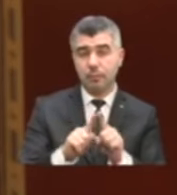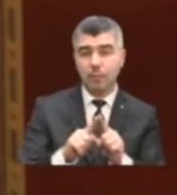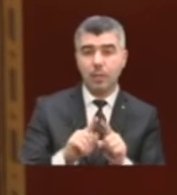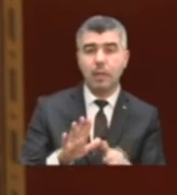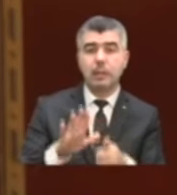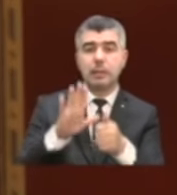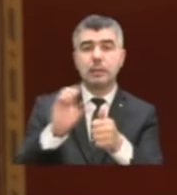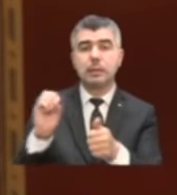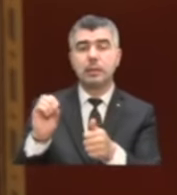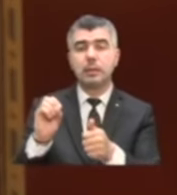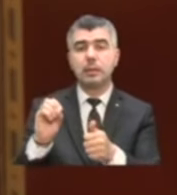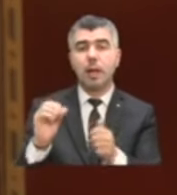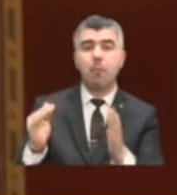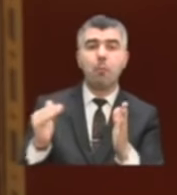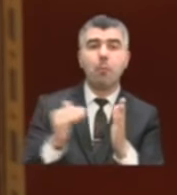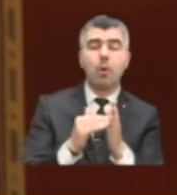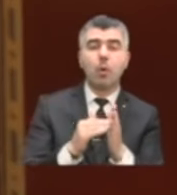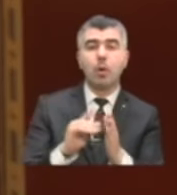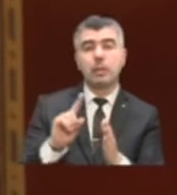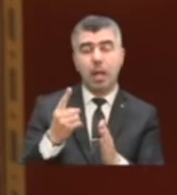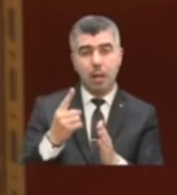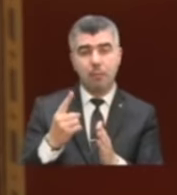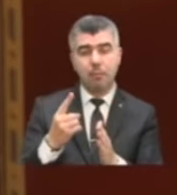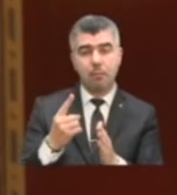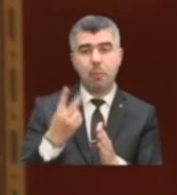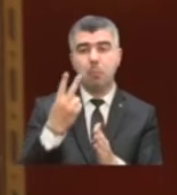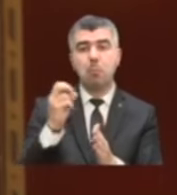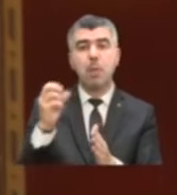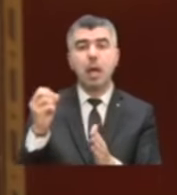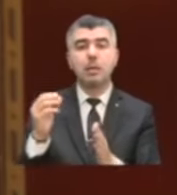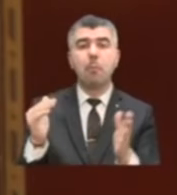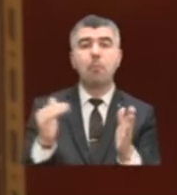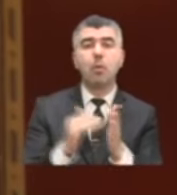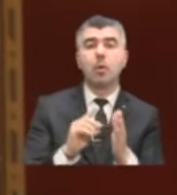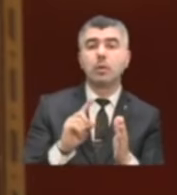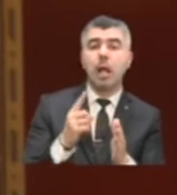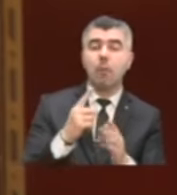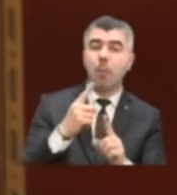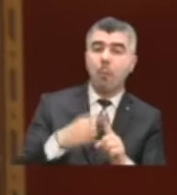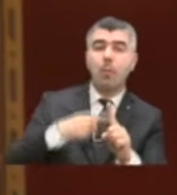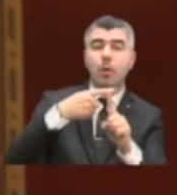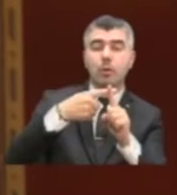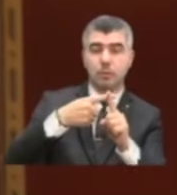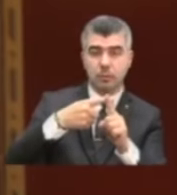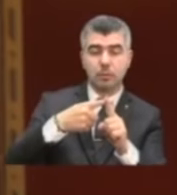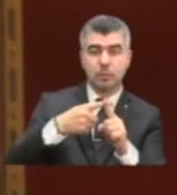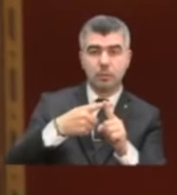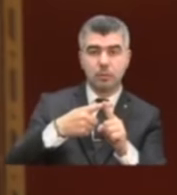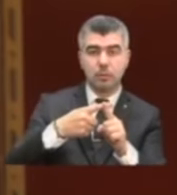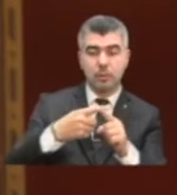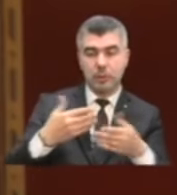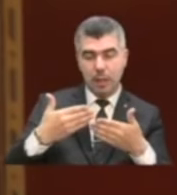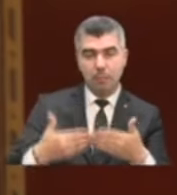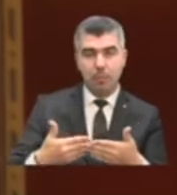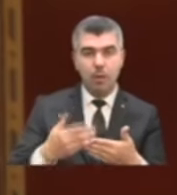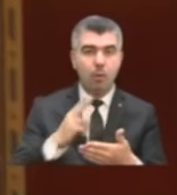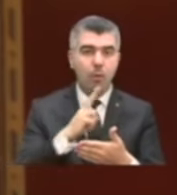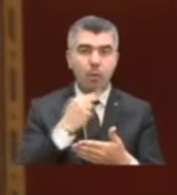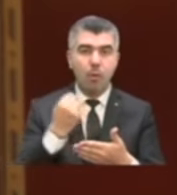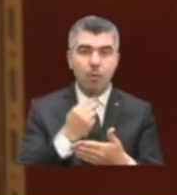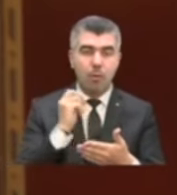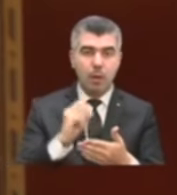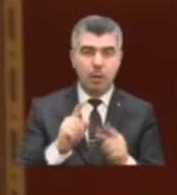مليون ديال الدرهم في الحكومات السابقه، راه وصلنا فتنا 200 مليون ديال الدرهم، يعني كان هناك مجهود دارته الحكومه، ولكن ما يمكنش الحكومه تولي هي